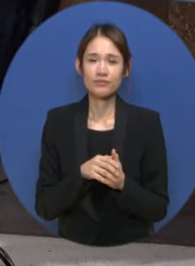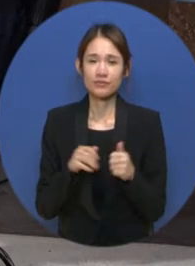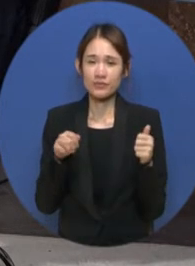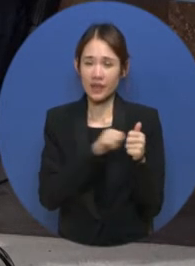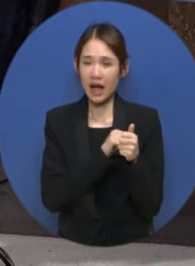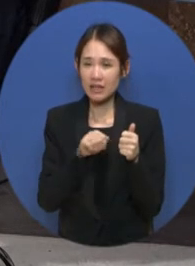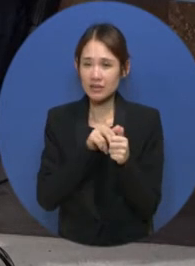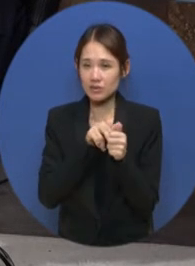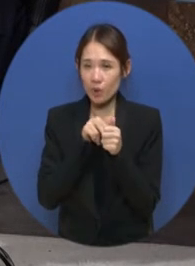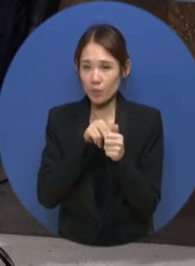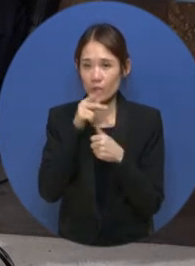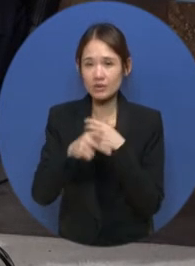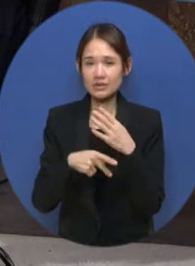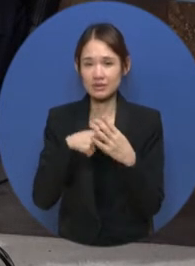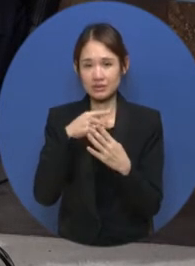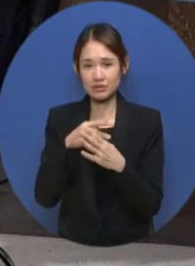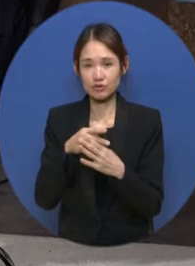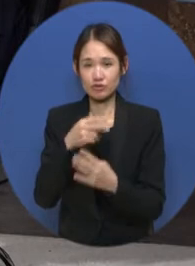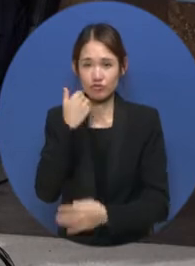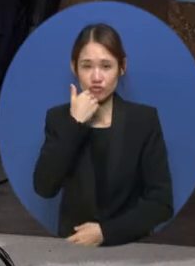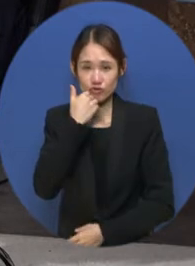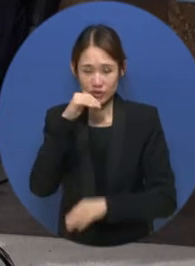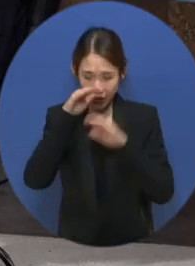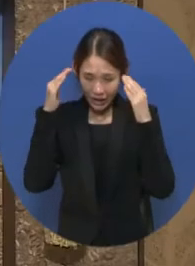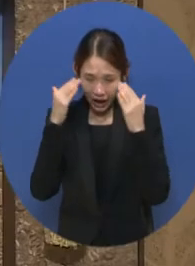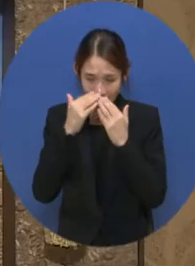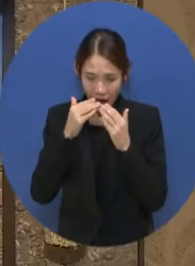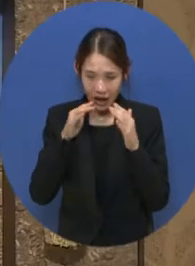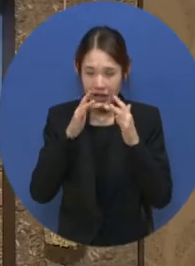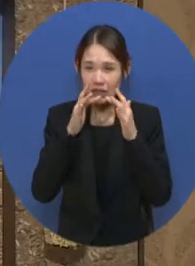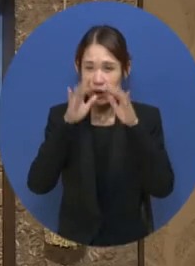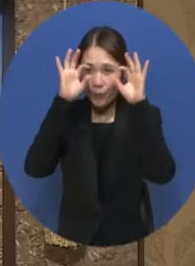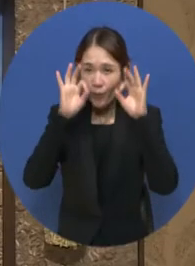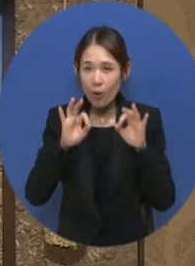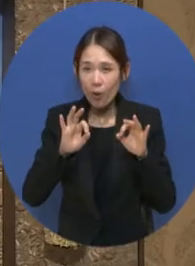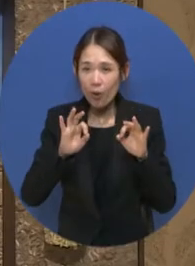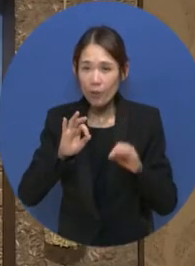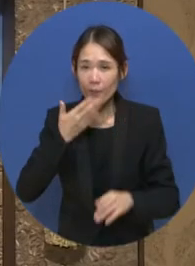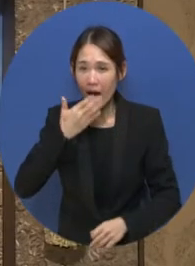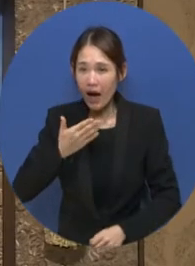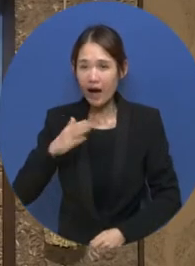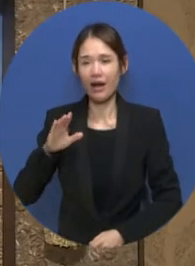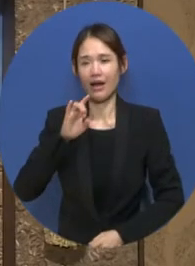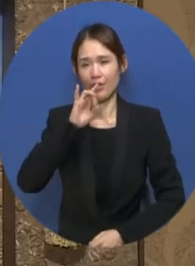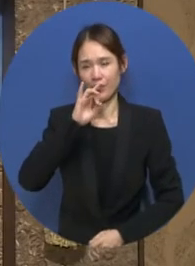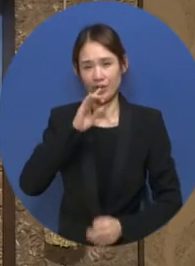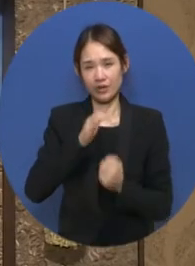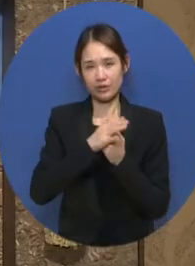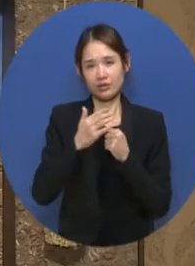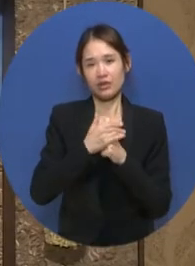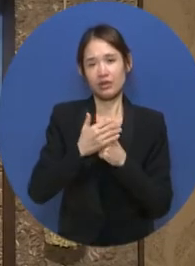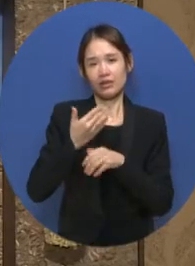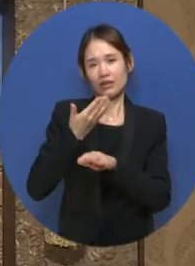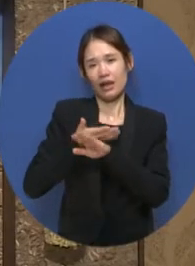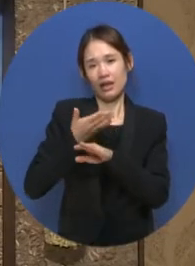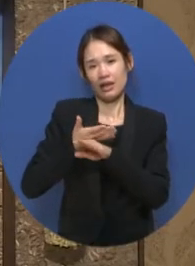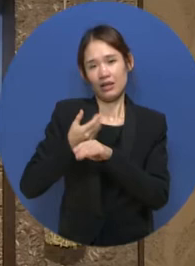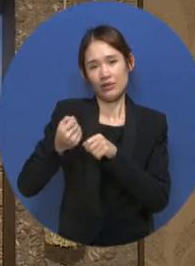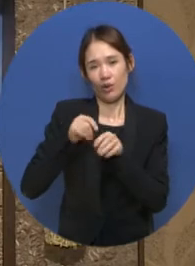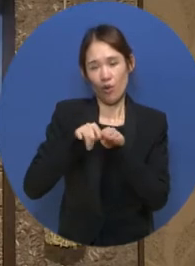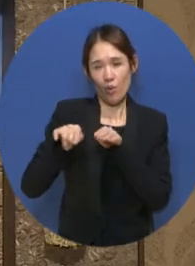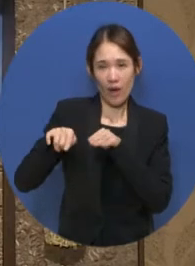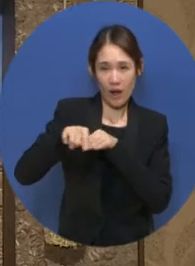정보 시스템은 누구나 볼 수 있는 거 아니겠어요 예 그렇지는 않구요 이게 언제 별도의 망 으로 구성되어 있기 때문에 외부의